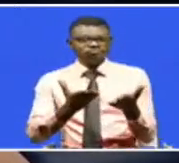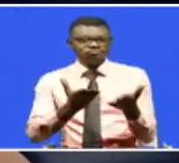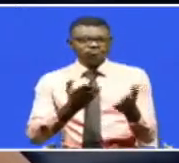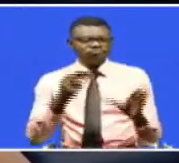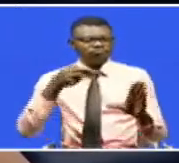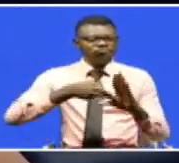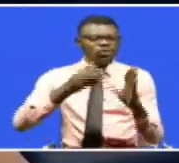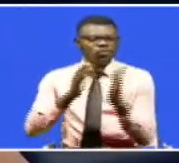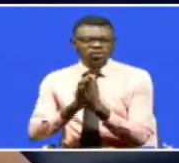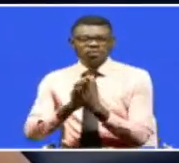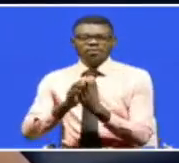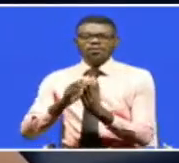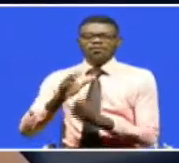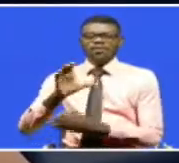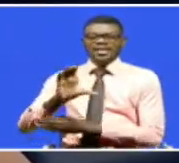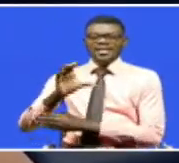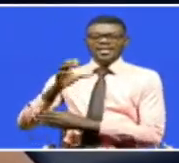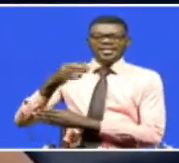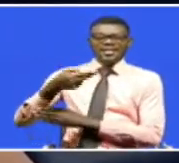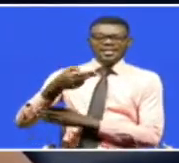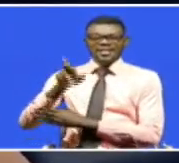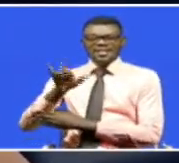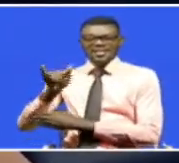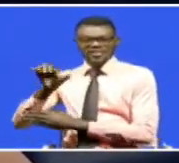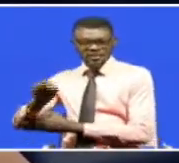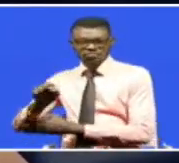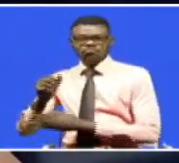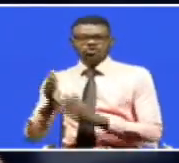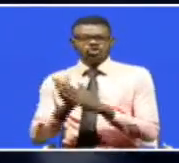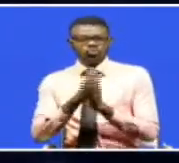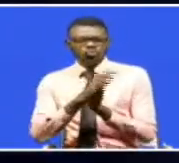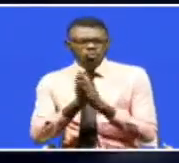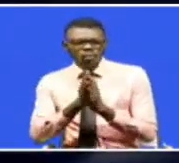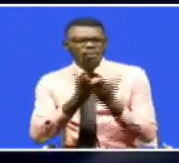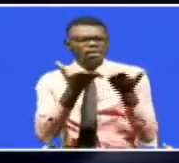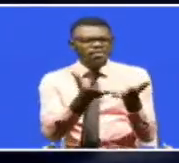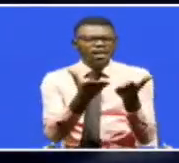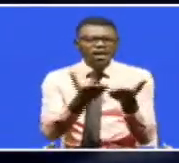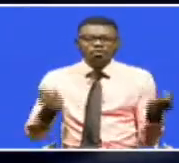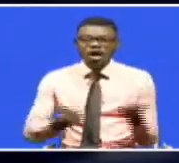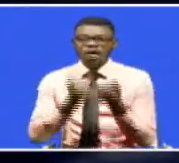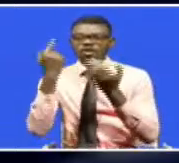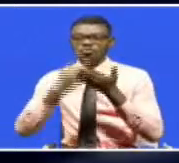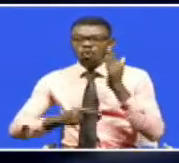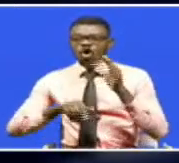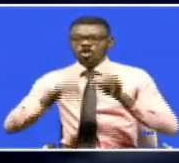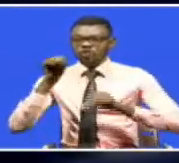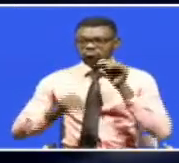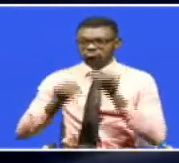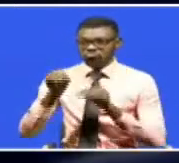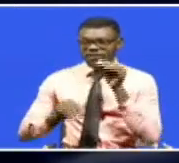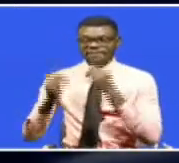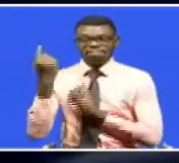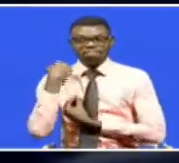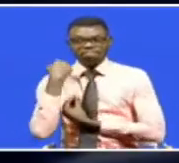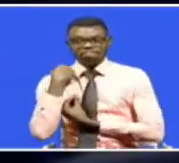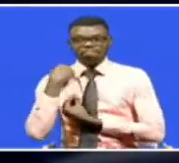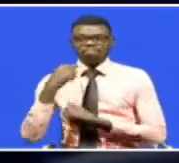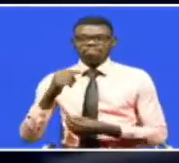tunaungana na mwanahabari wetu Chris Thairu ambaye amekuwa akifuatilia matukio ya hii leo kuambatana na uchaguzi uliofanyika hapo jana.